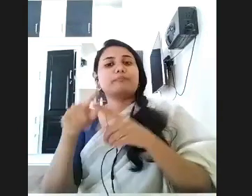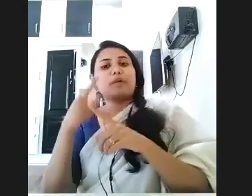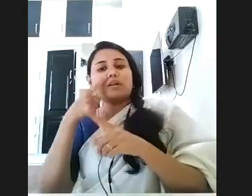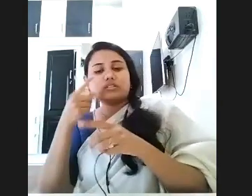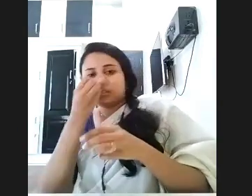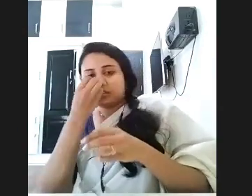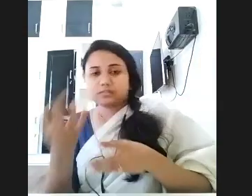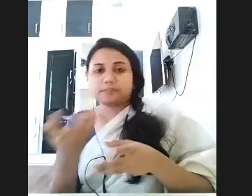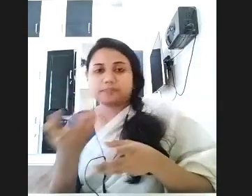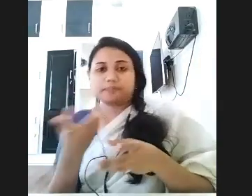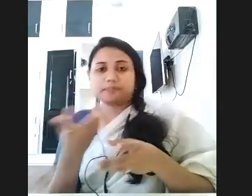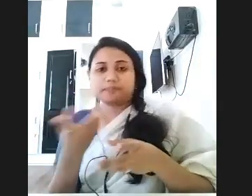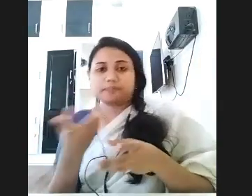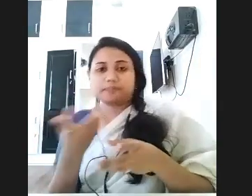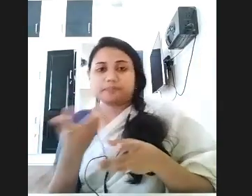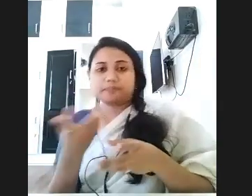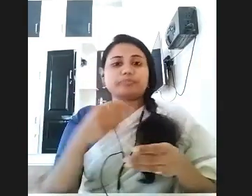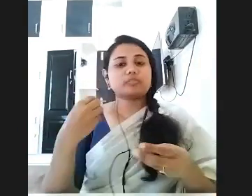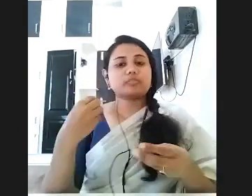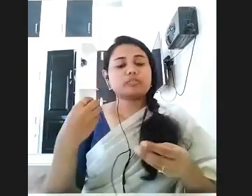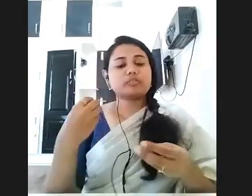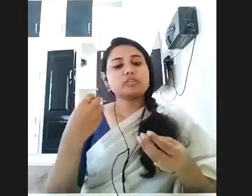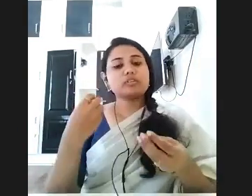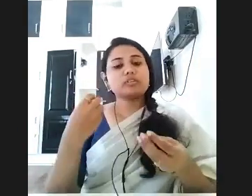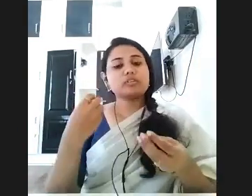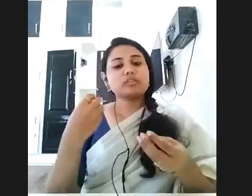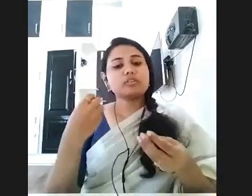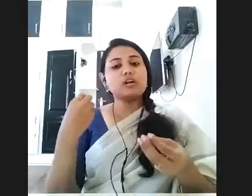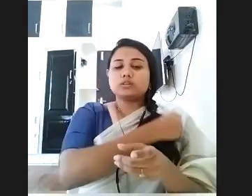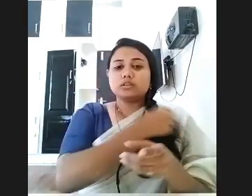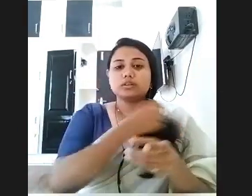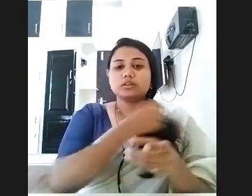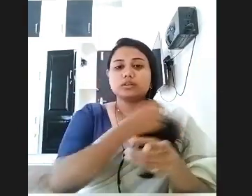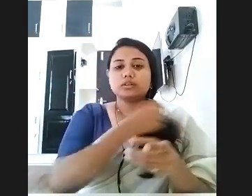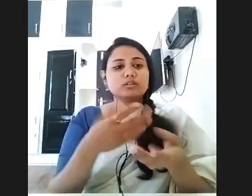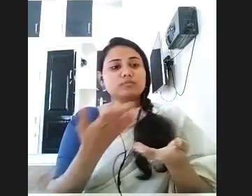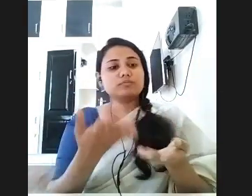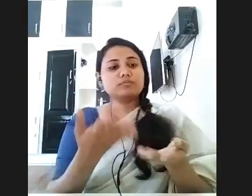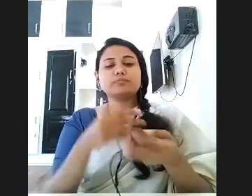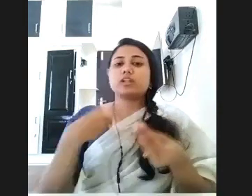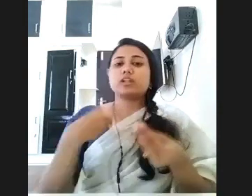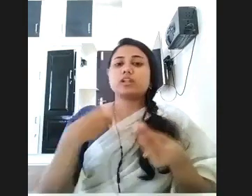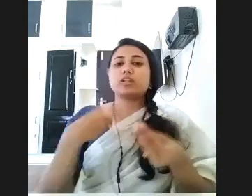ഡോക്ടർ ക്യാൻ ഗിവ് എ പ്രിസ്ക്രിപ്ഷൻ ഫോർ റിസ്ഡിപ്ലാം. ഈ ഡോക്ടർ തന്നെ വേണമെന്നൊന്നുമില്ല. ഓക്കെ,